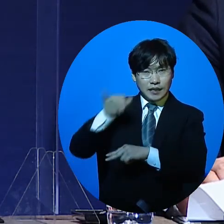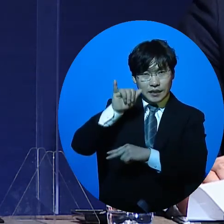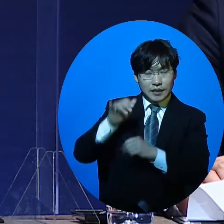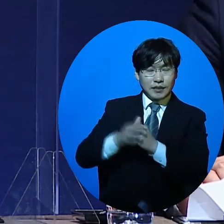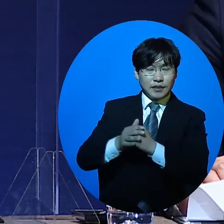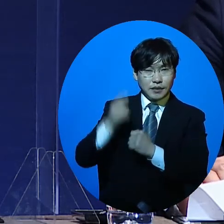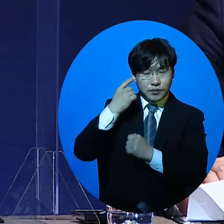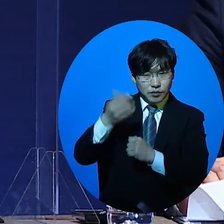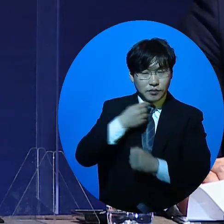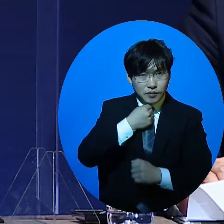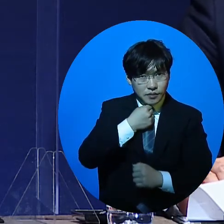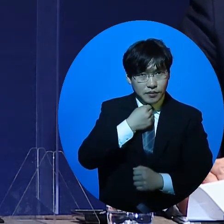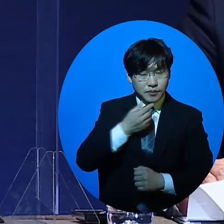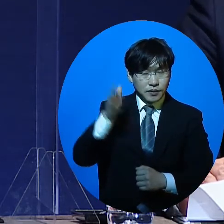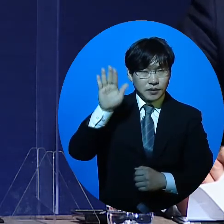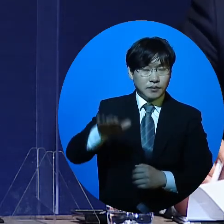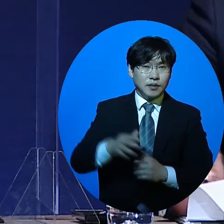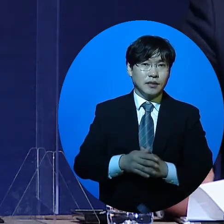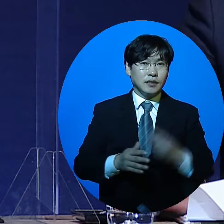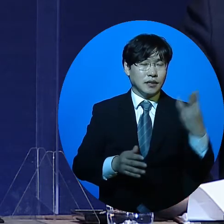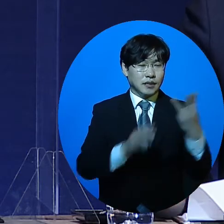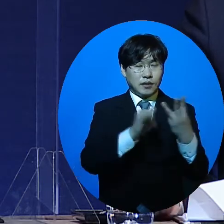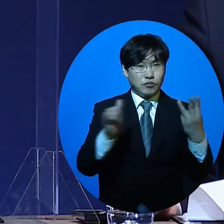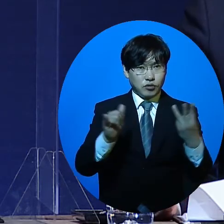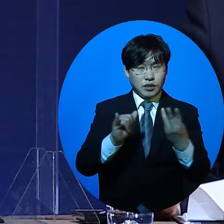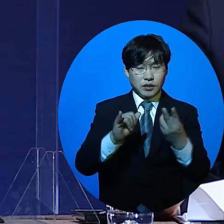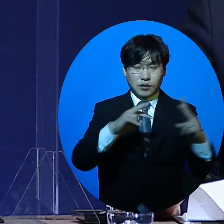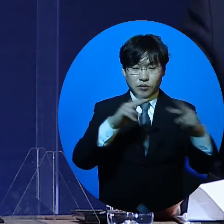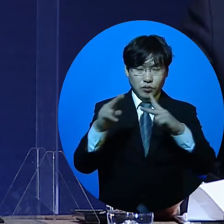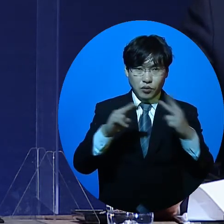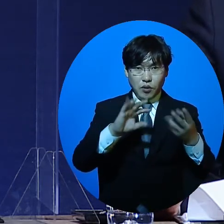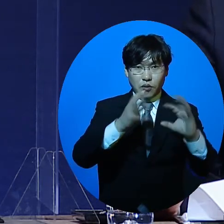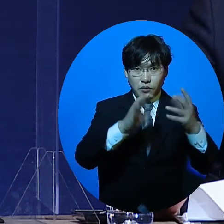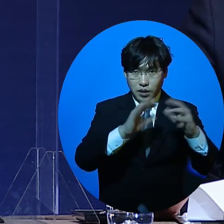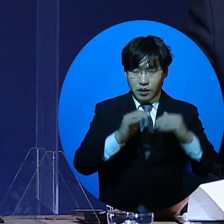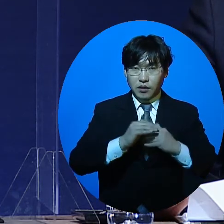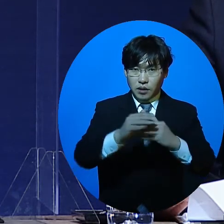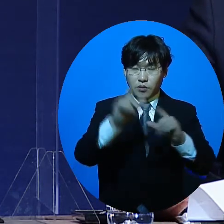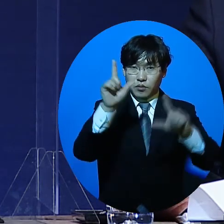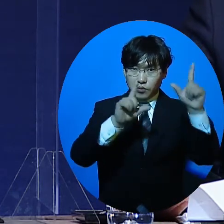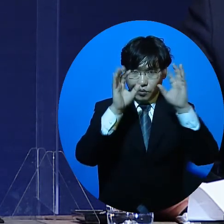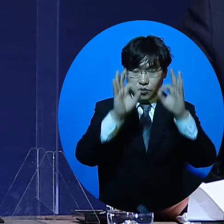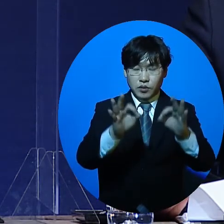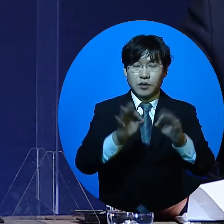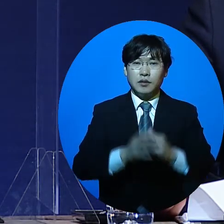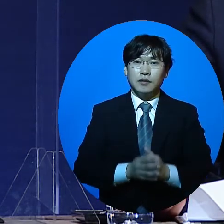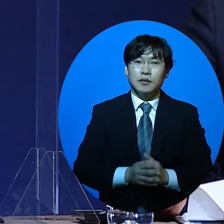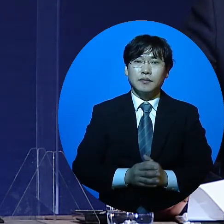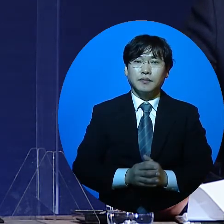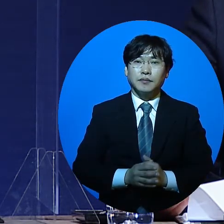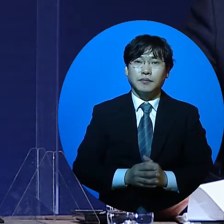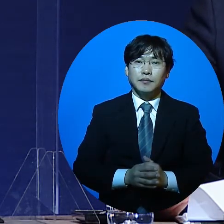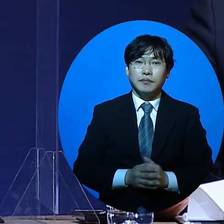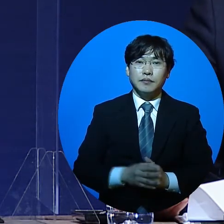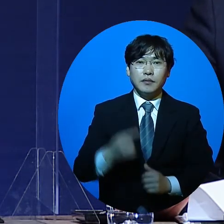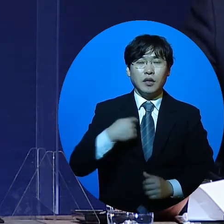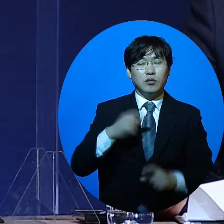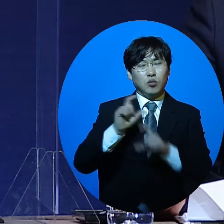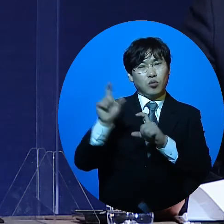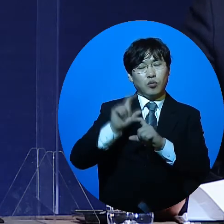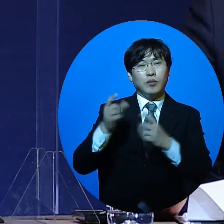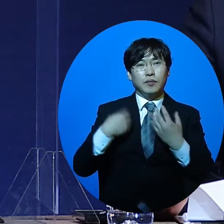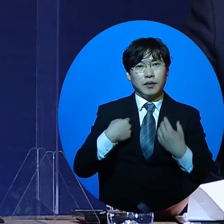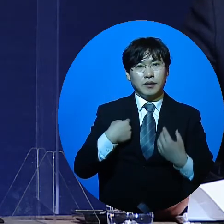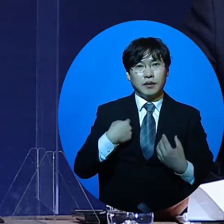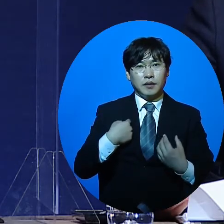저장을 맡으면서 우리 세 분의 발제와 토론을 들으면서 제가 가만 이제 좀 봤는데, 사실 저도 이제 고민을 되게 많이